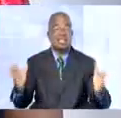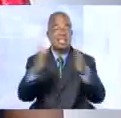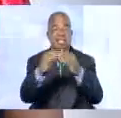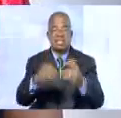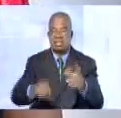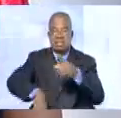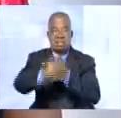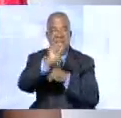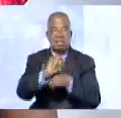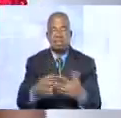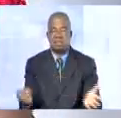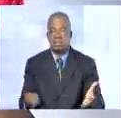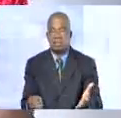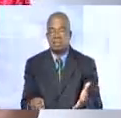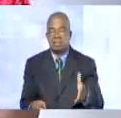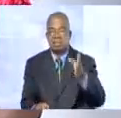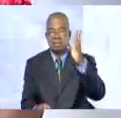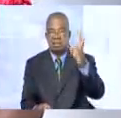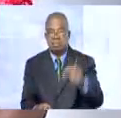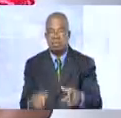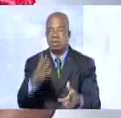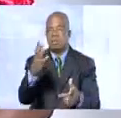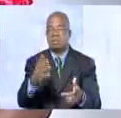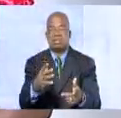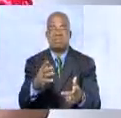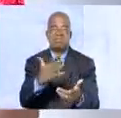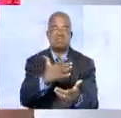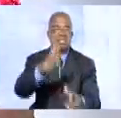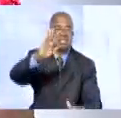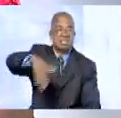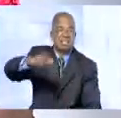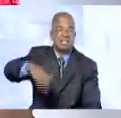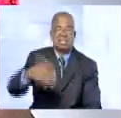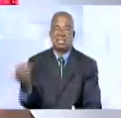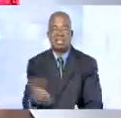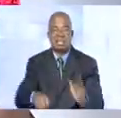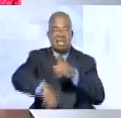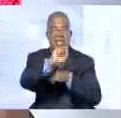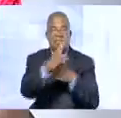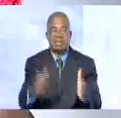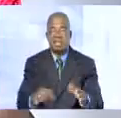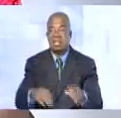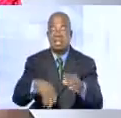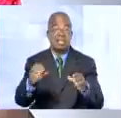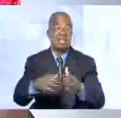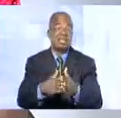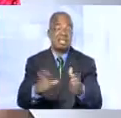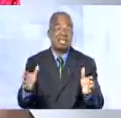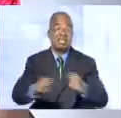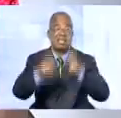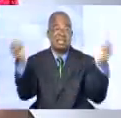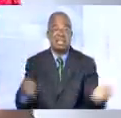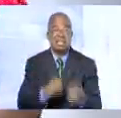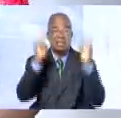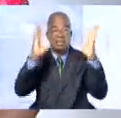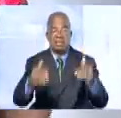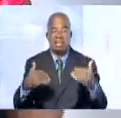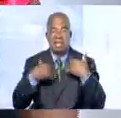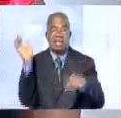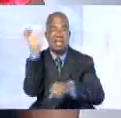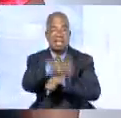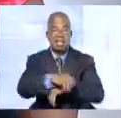troisième des éléphants de Côte d'Ivoire, donc la dernière des matchs aller. Les éléphants ont déjà rencontré le Maroc, 2 buts de part